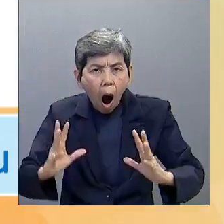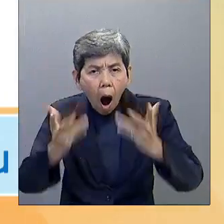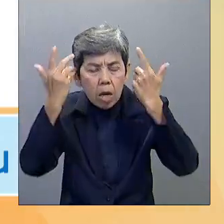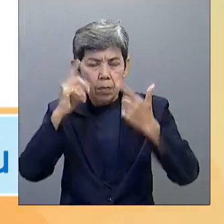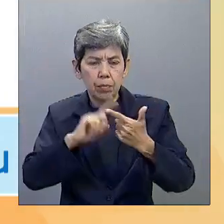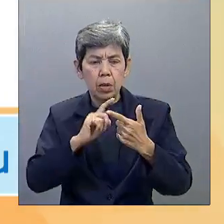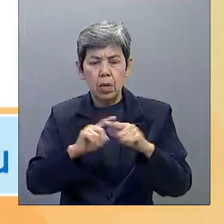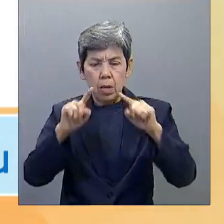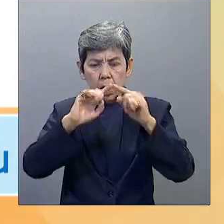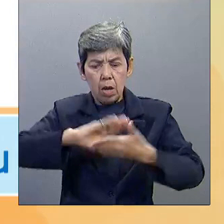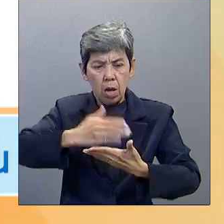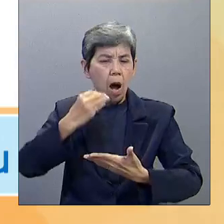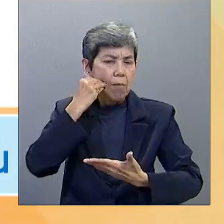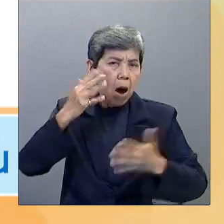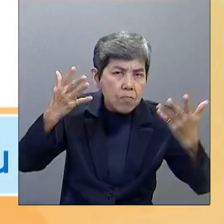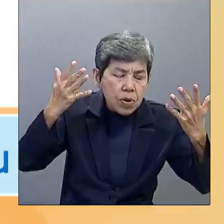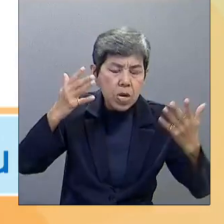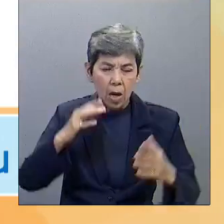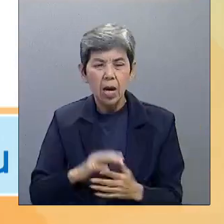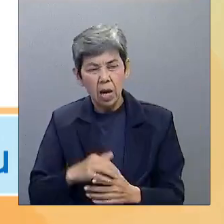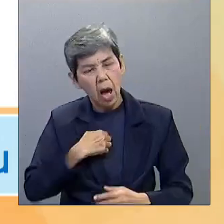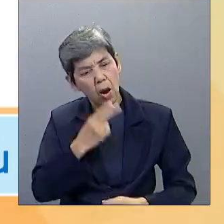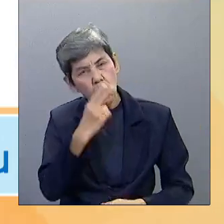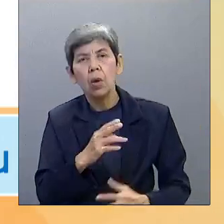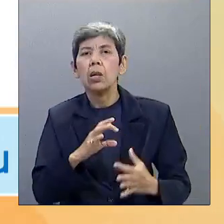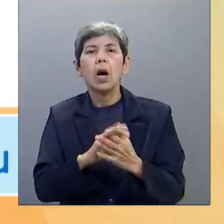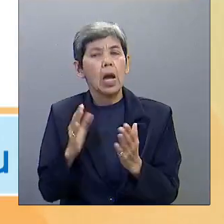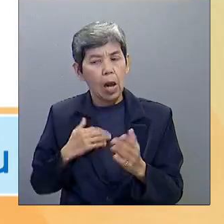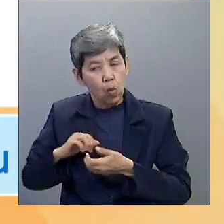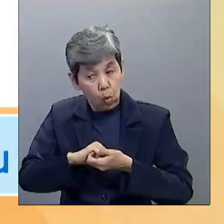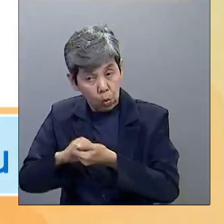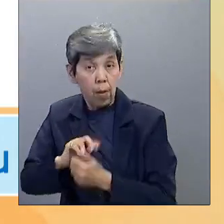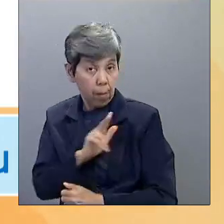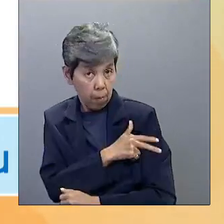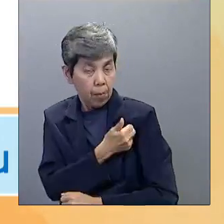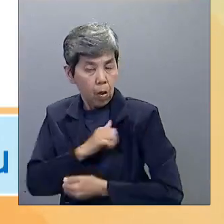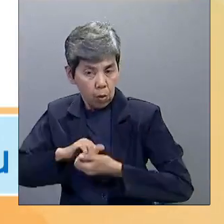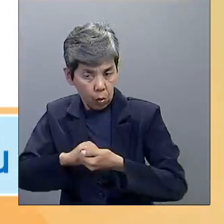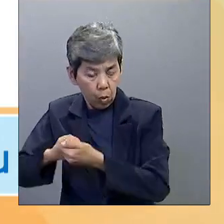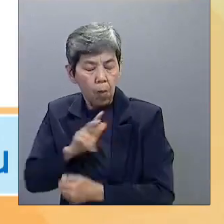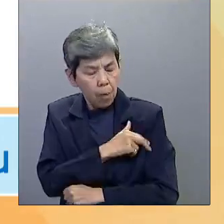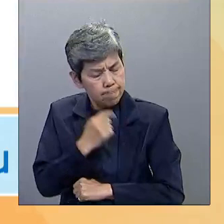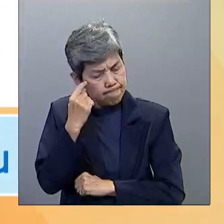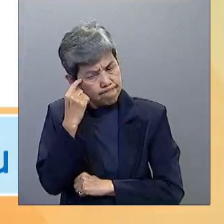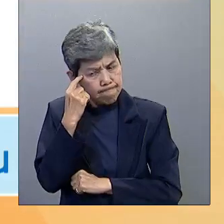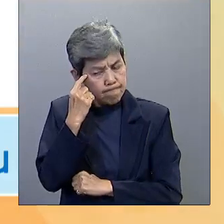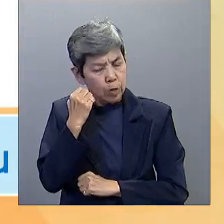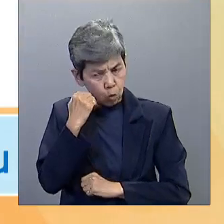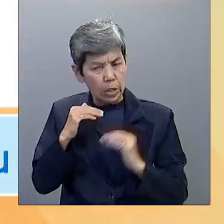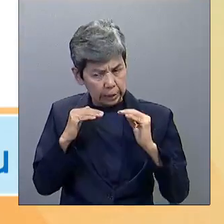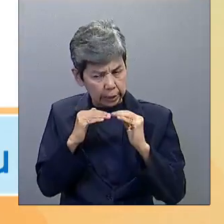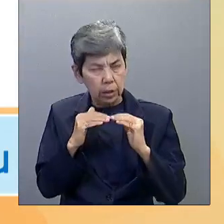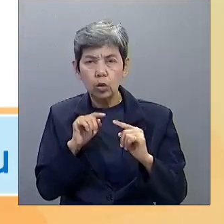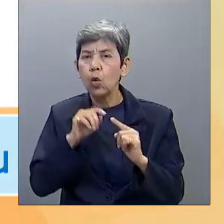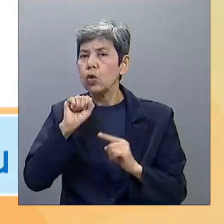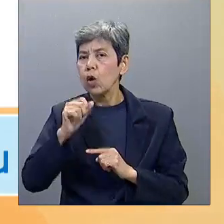อยู่ทะเบียนบ้านกลางก็คือก็ร่วมก็กลายเป็นว่าร่วมกับคุณหมอด้วยเพราะว่าเหมือนว่าคุณหมอก็จะรู้ในด้านสิทธิ์ของสป